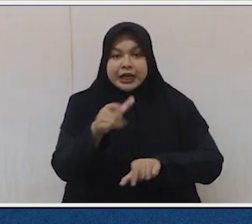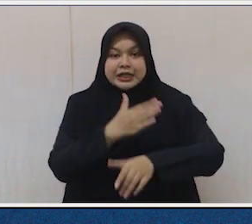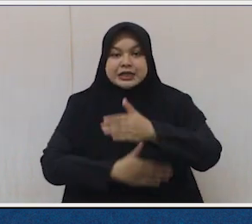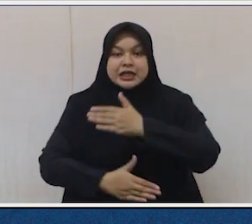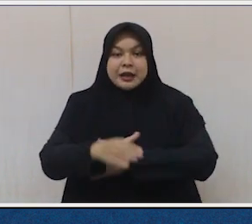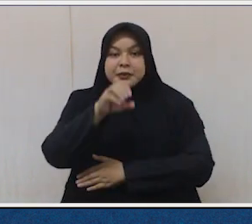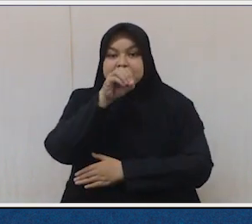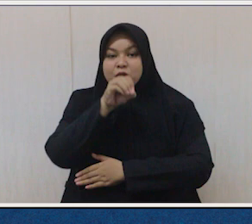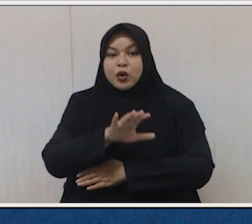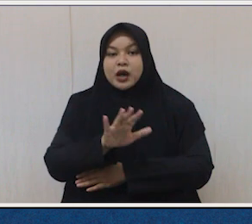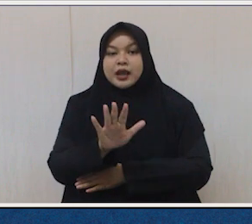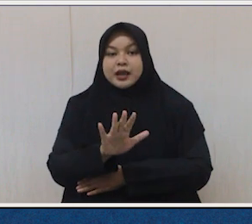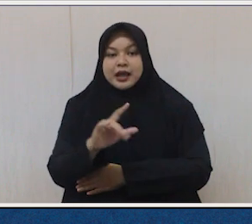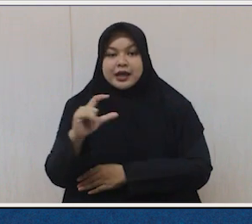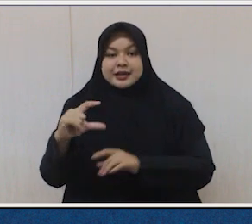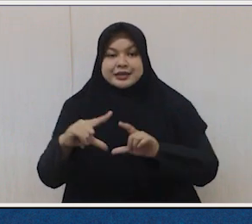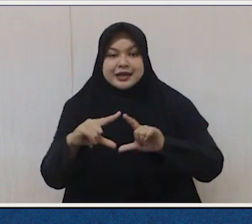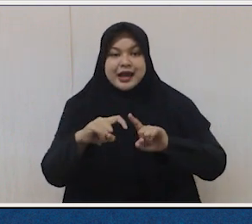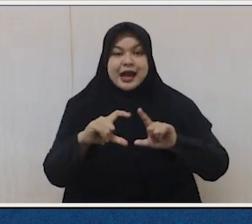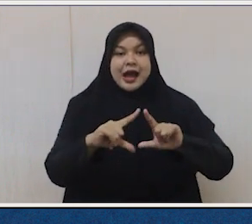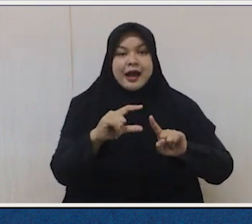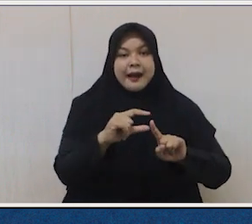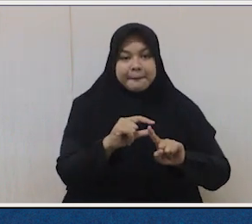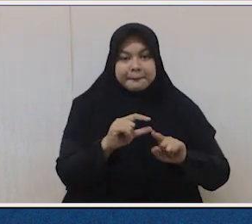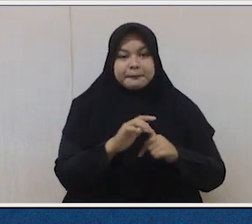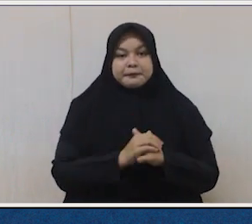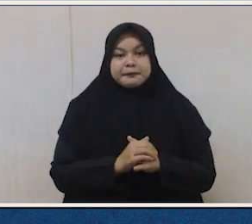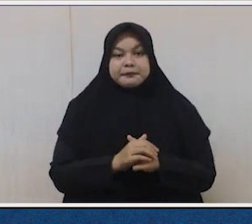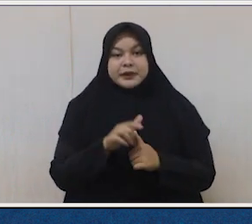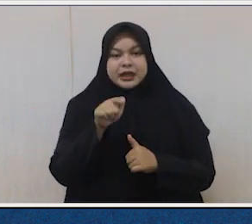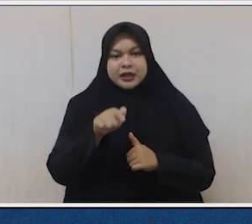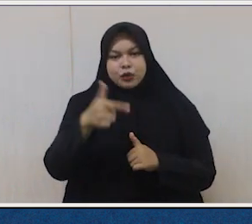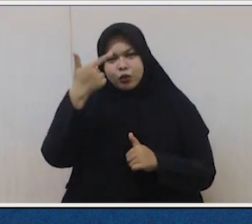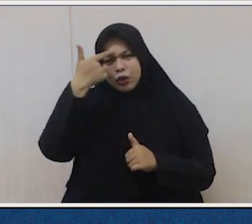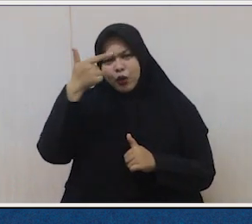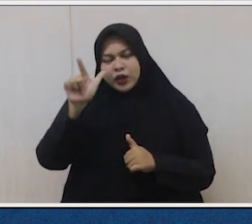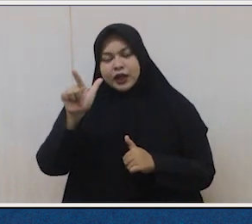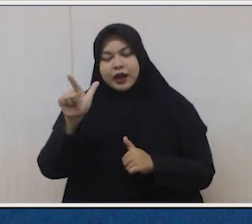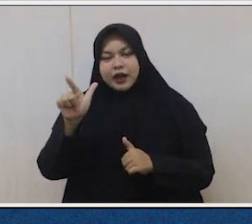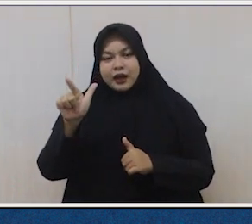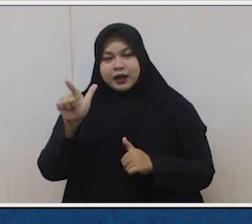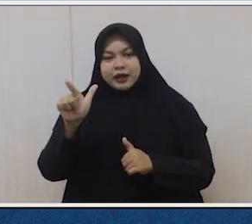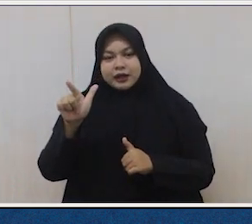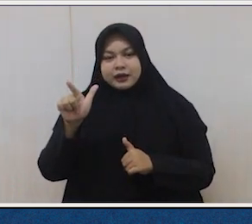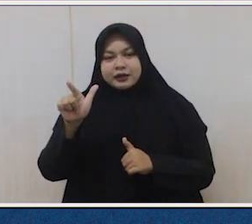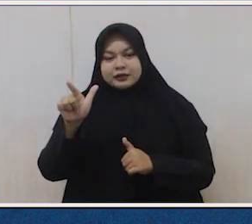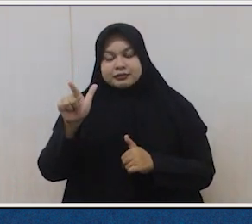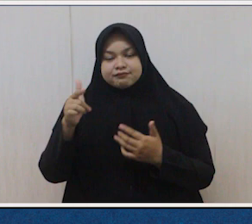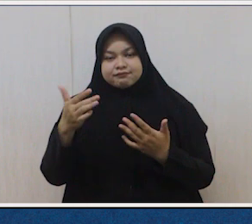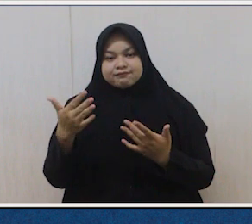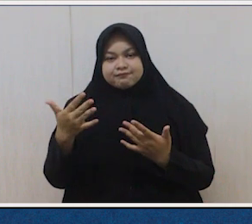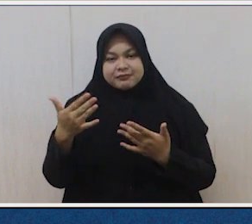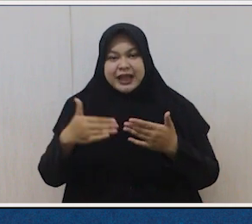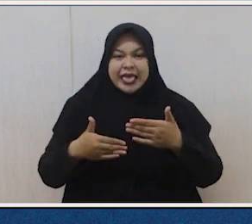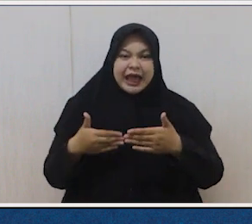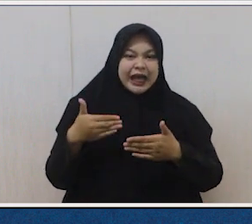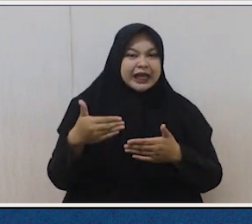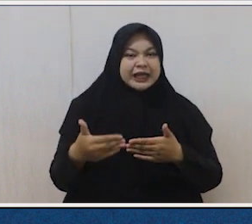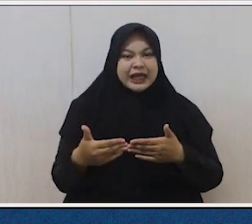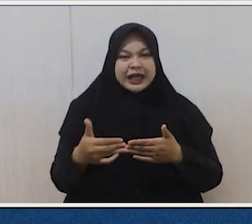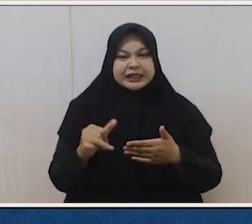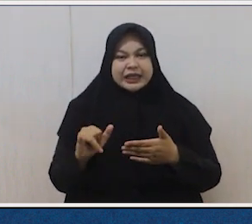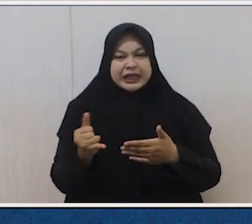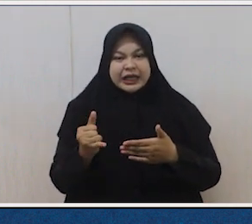dinyatakan tidak cakap G itu eh apa suatu logika yang eh satu satu langkah yang sebenarnya